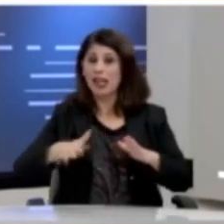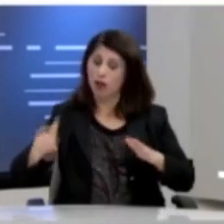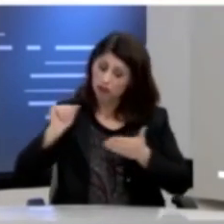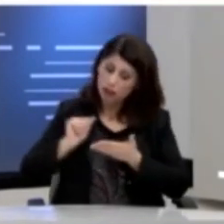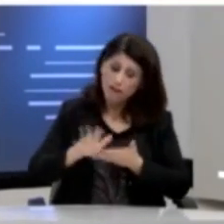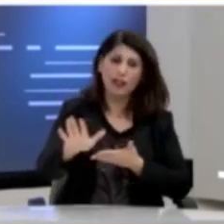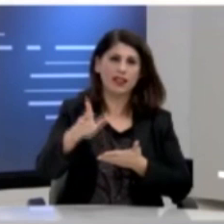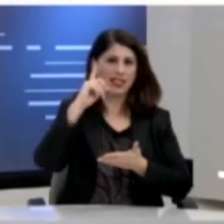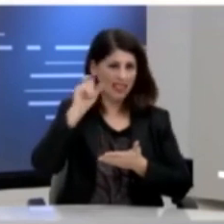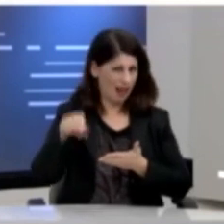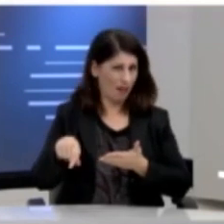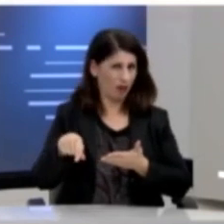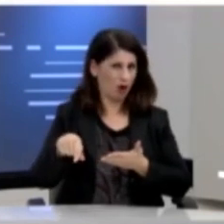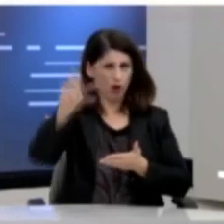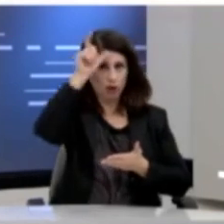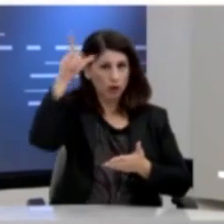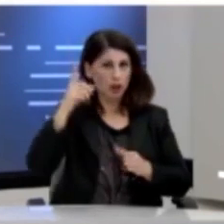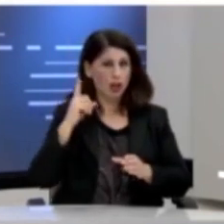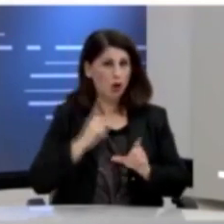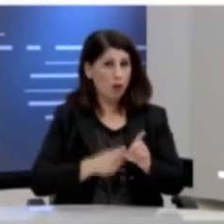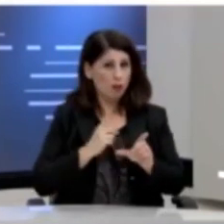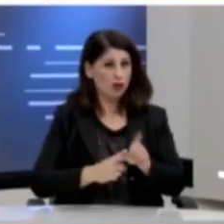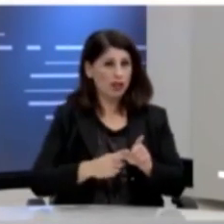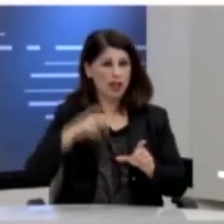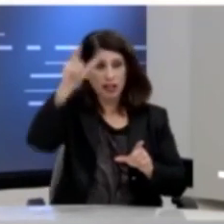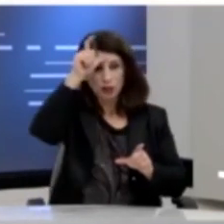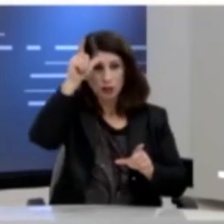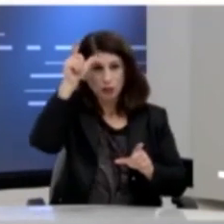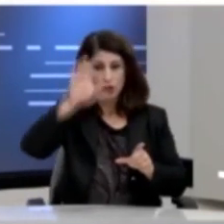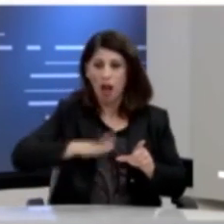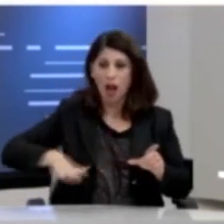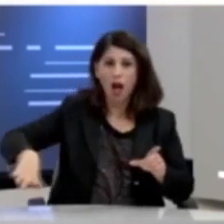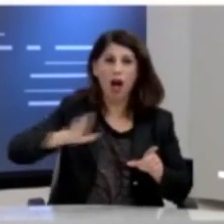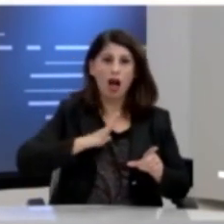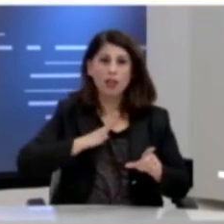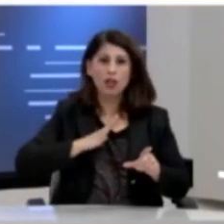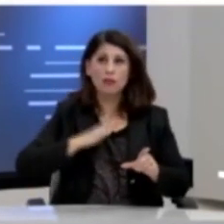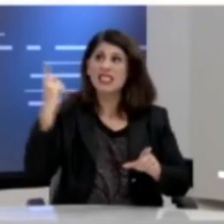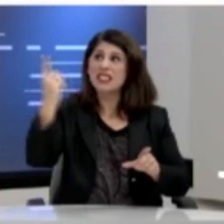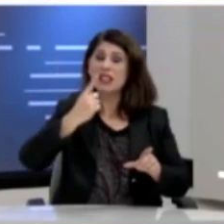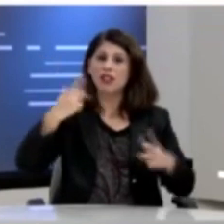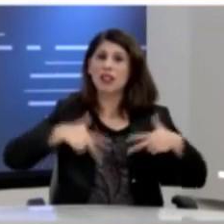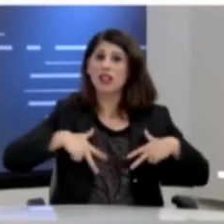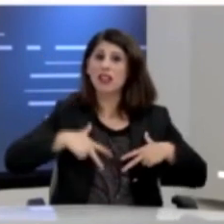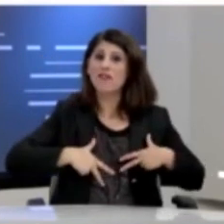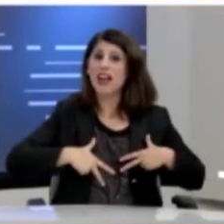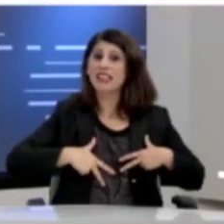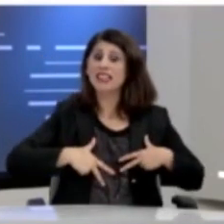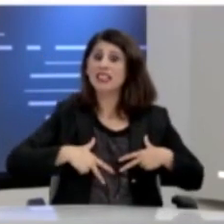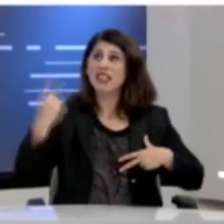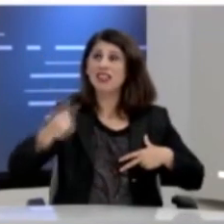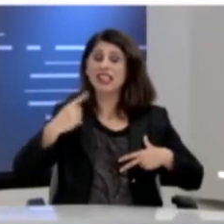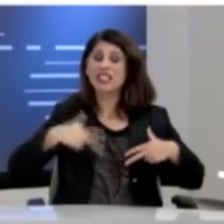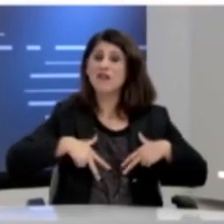αυτό για τους Τούρκους κομμουνιστές, για τον τούρκικο λαό που αγωνίζεται στις συνθήκες μιας κυβέρνησης Ερντογάν.